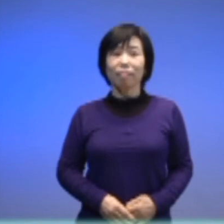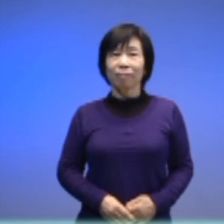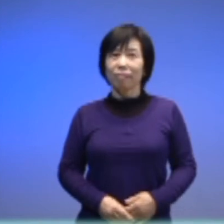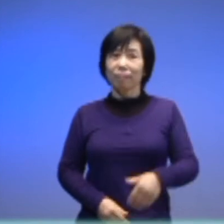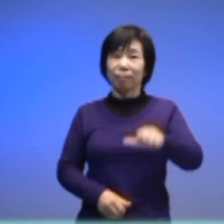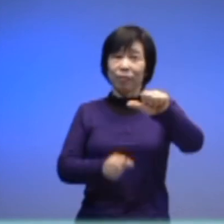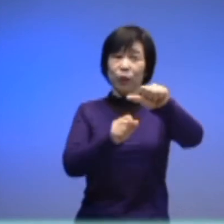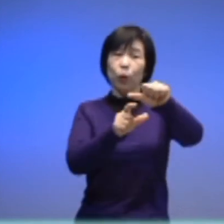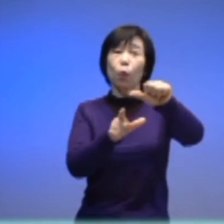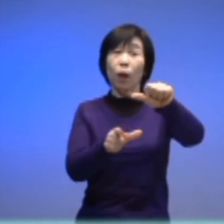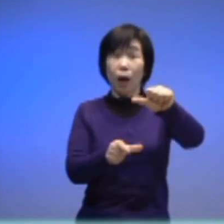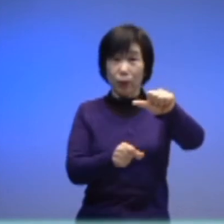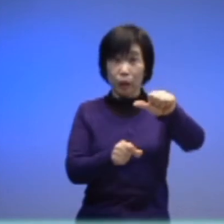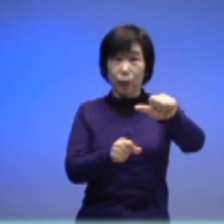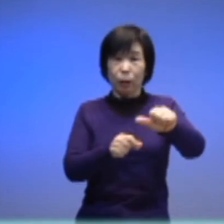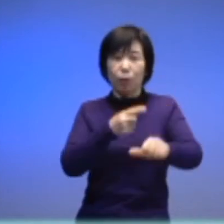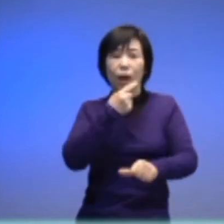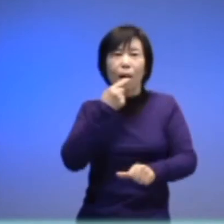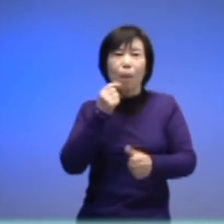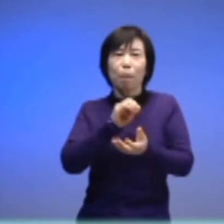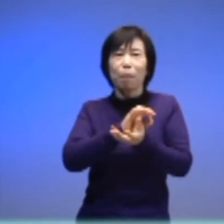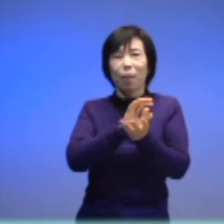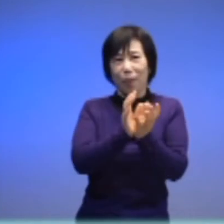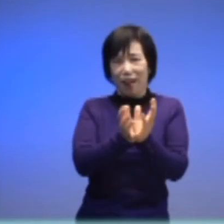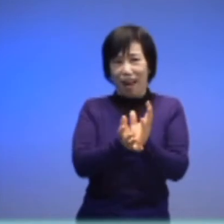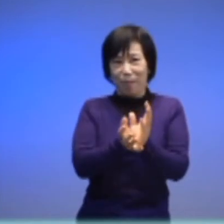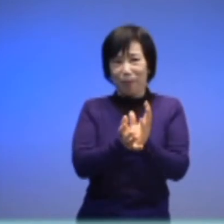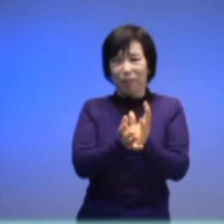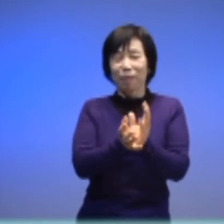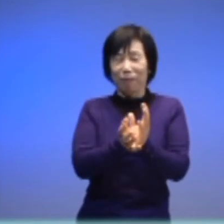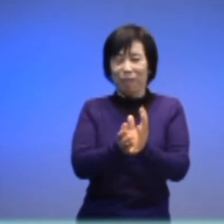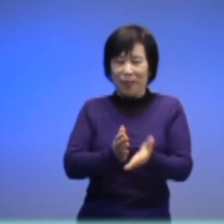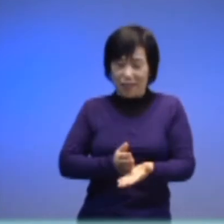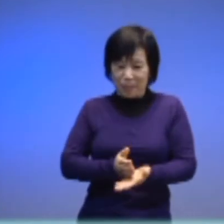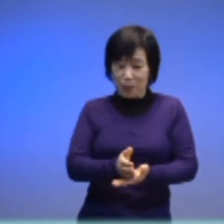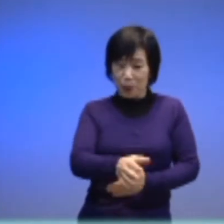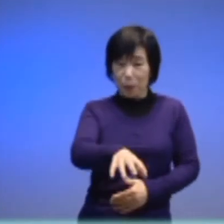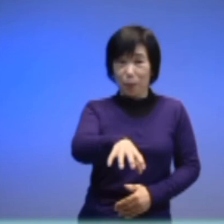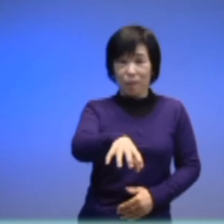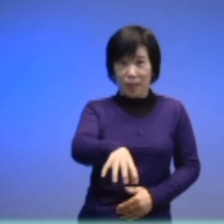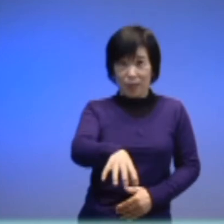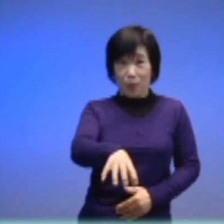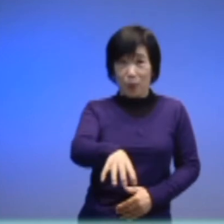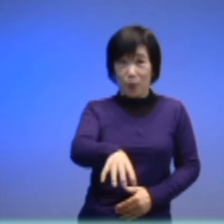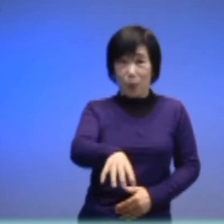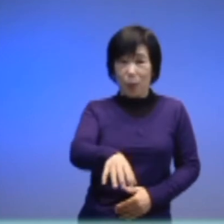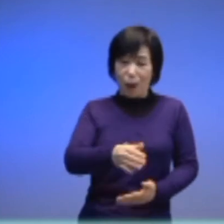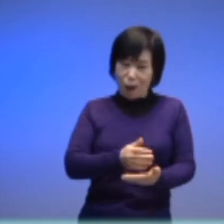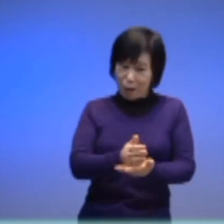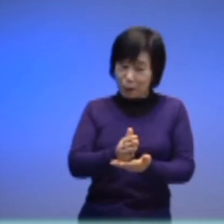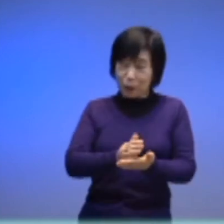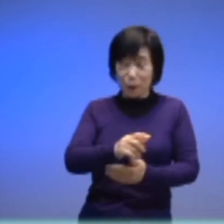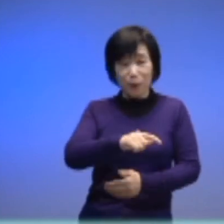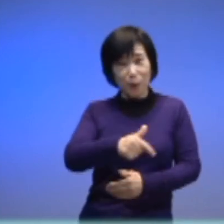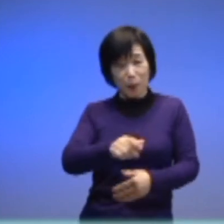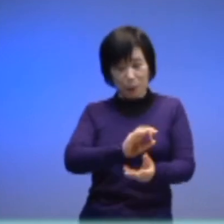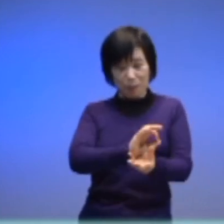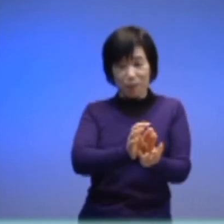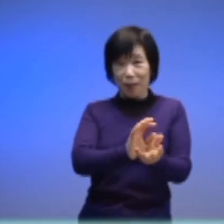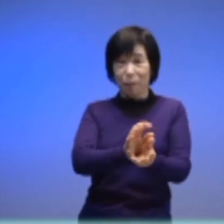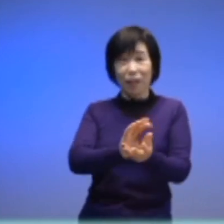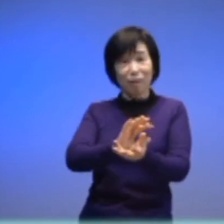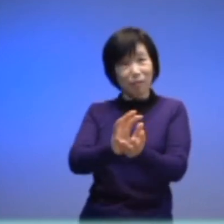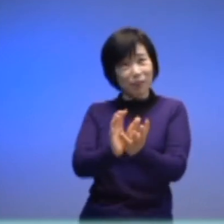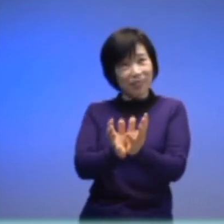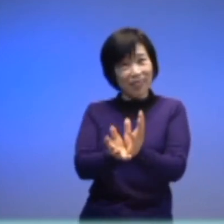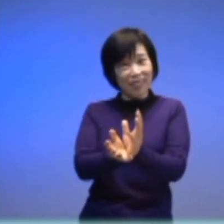5月になるとバラの花が見ごろ。四季の花園の中にはバラ園があっていろんな種